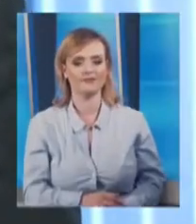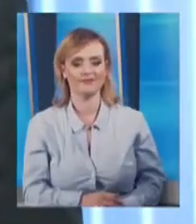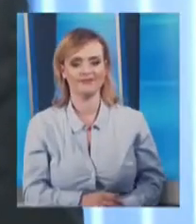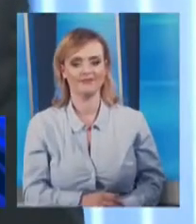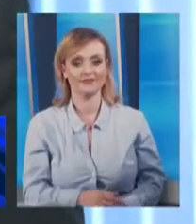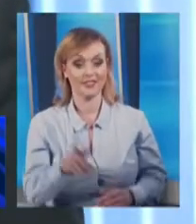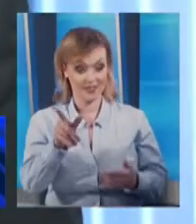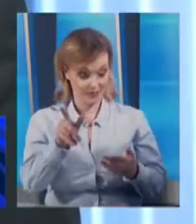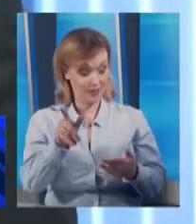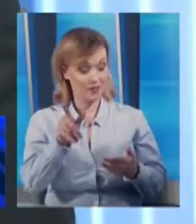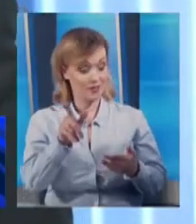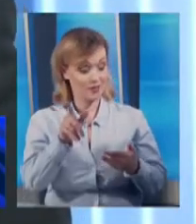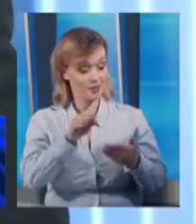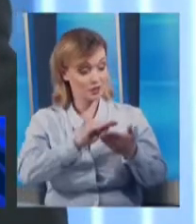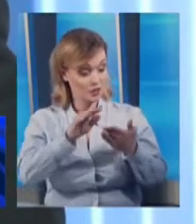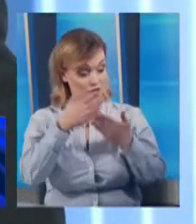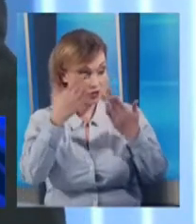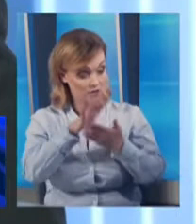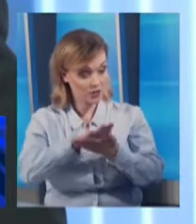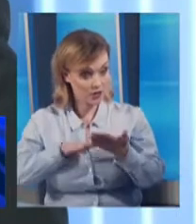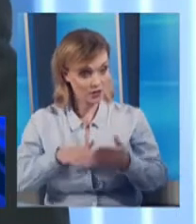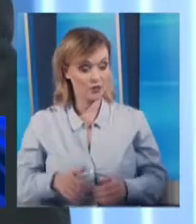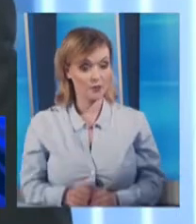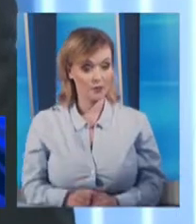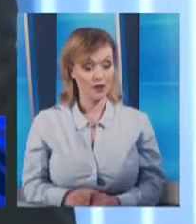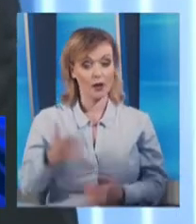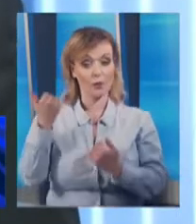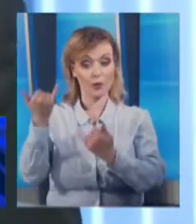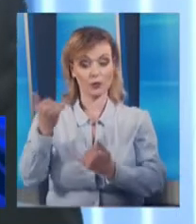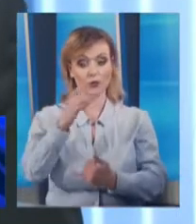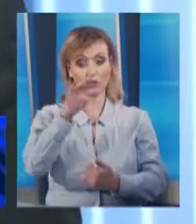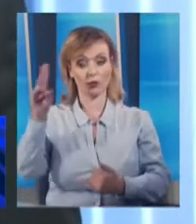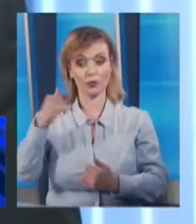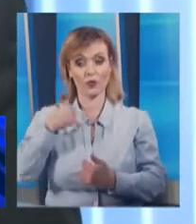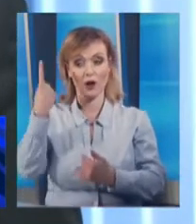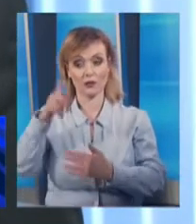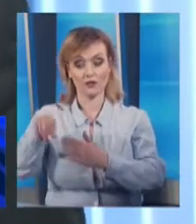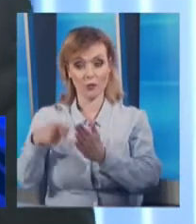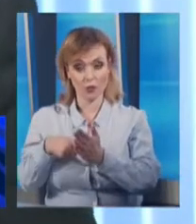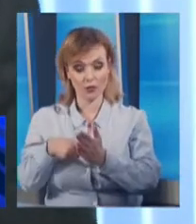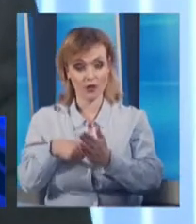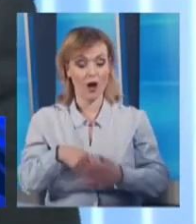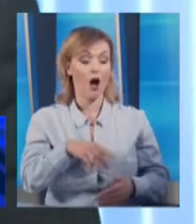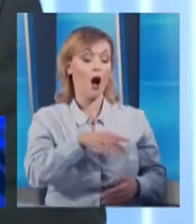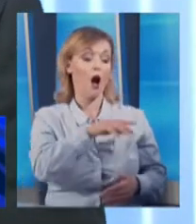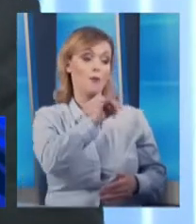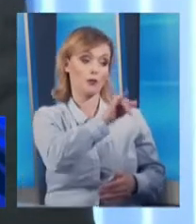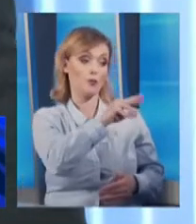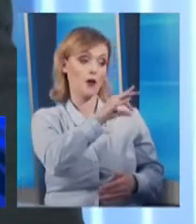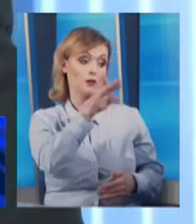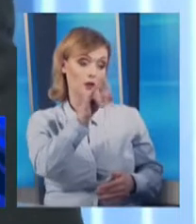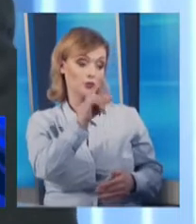spuneți contextul în care a făcut această afirmație. I-am spus, pentru Dodon am o singură întrebare, iar doamnei Sandu îi spune ceva. Dacă veneau la dezbatere, n-au